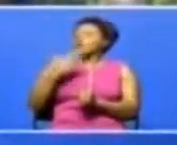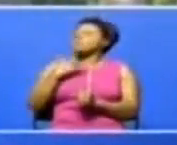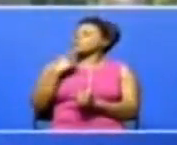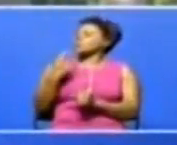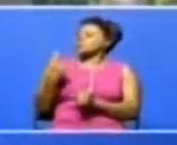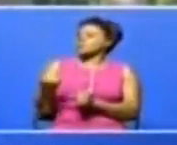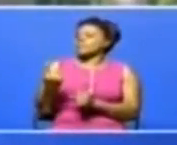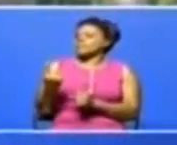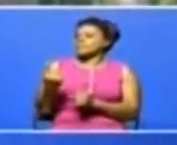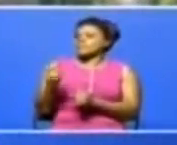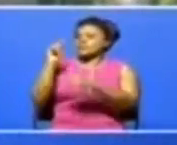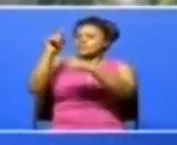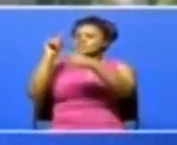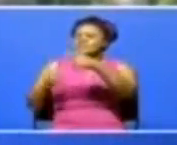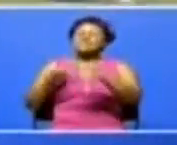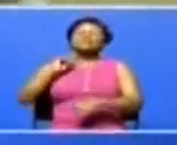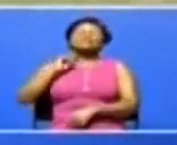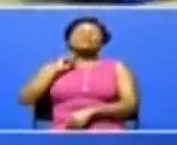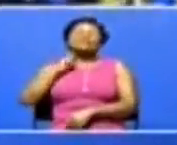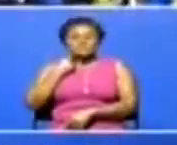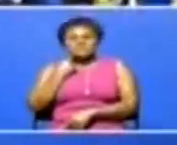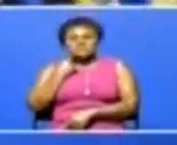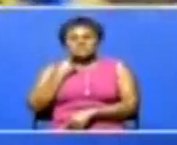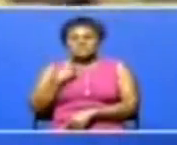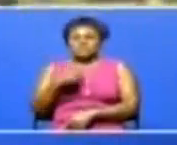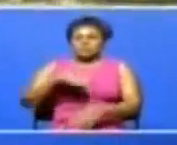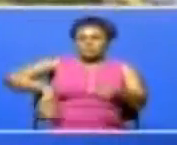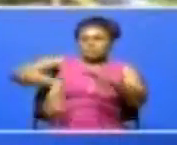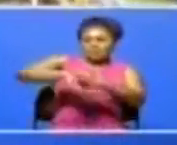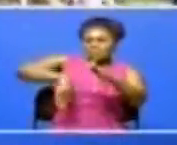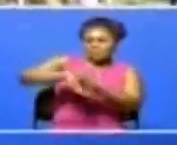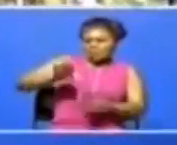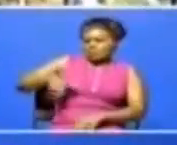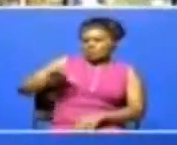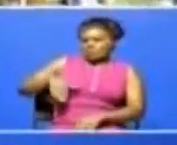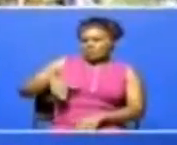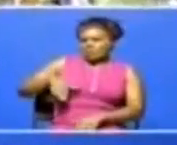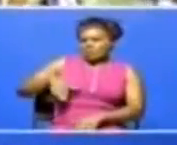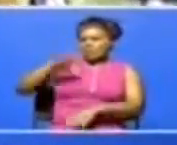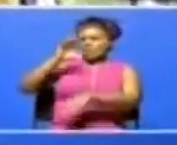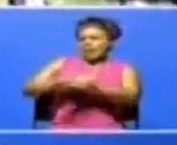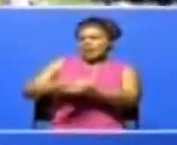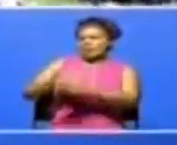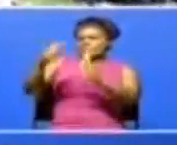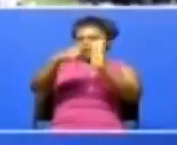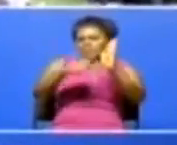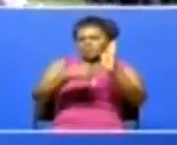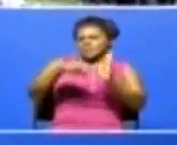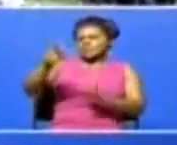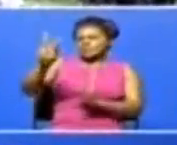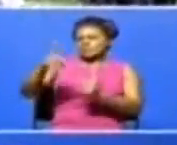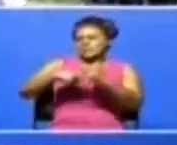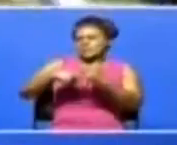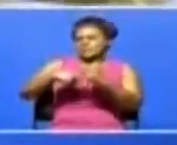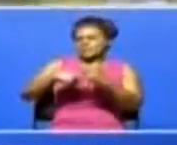that the revenge is sweet when served hot. Katika kandanda ya kinadada, Wieta kutoka Kenya ilitoa ushindi wa mabao 6-0 dhidi ya